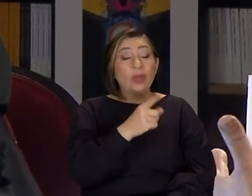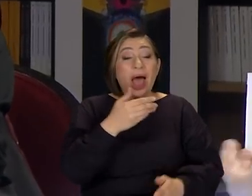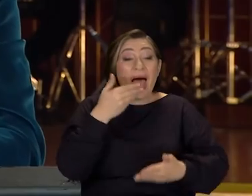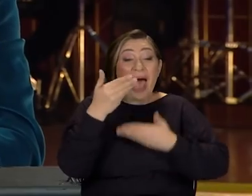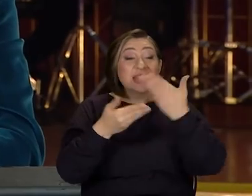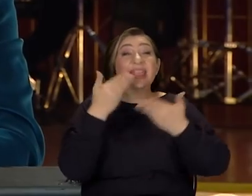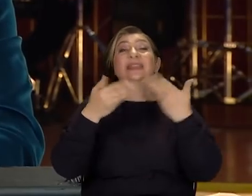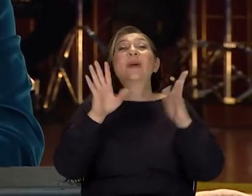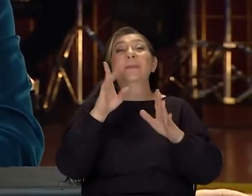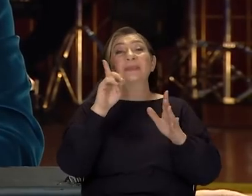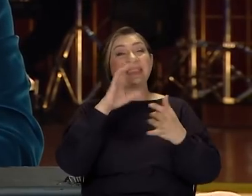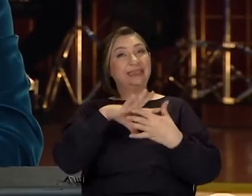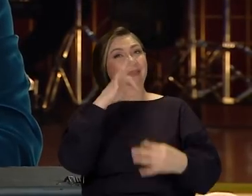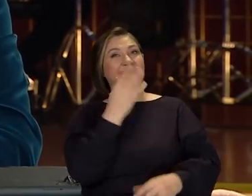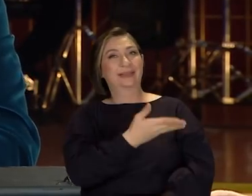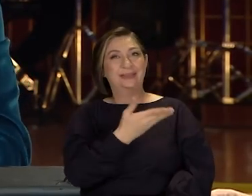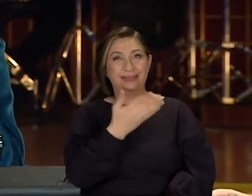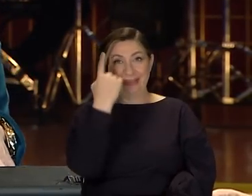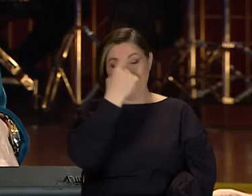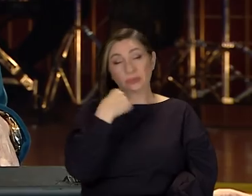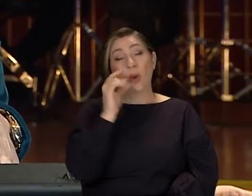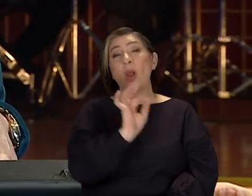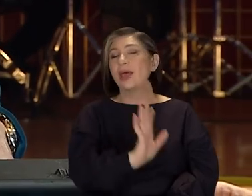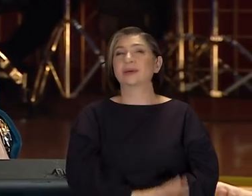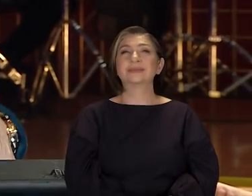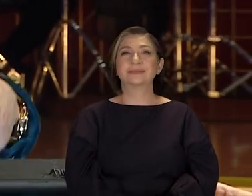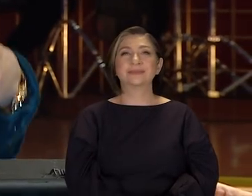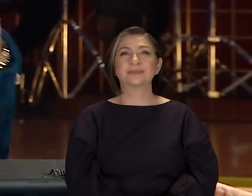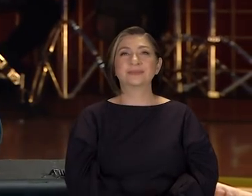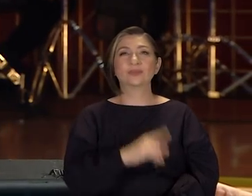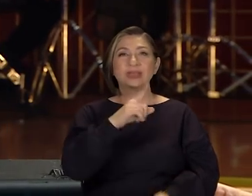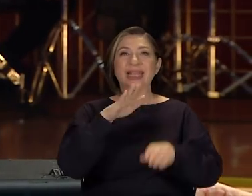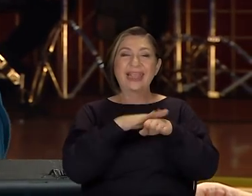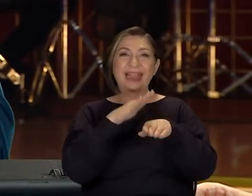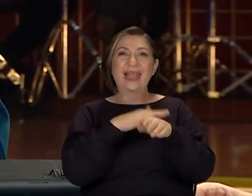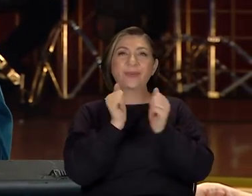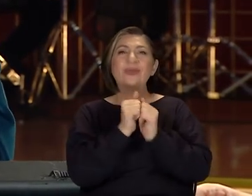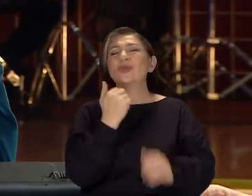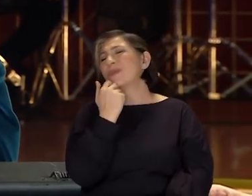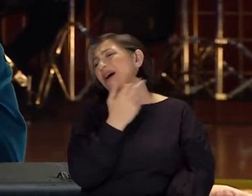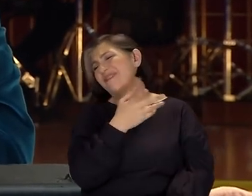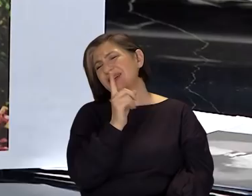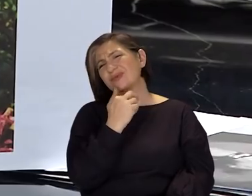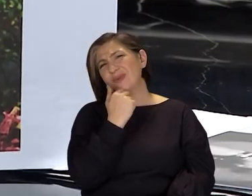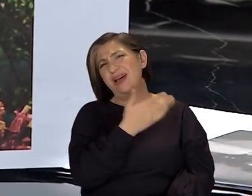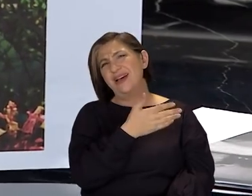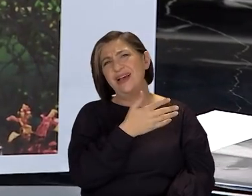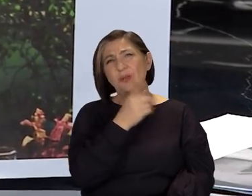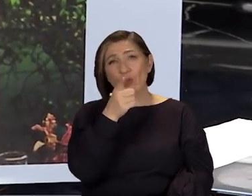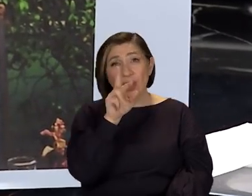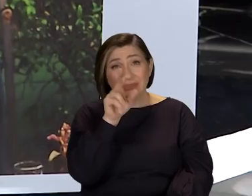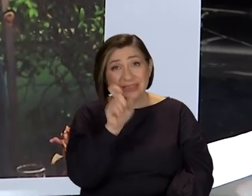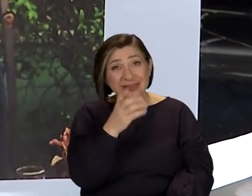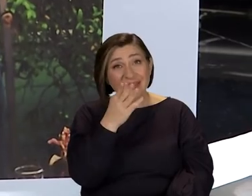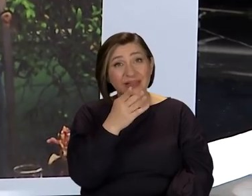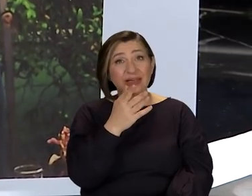ifade etmeyen bir şeyi var. Çok çok özel. Tipi var. Evet. Burada yine kediyle beraber numara ya bunlar. Ha, bu böyle misin hakikaten